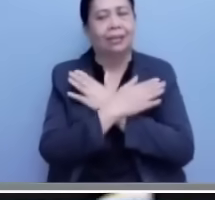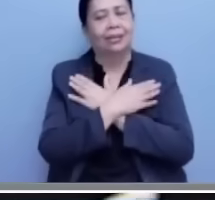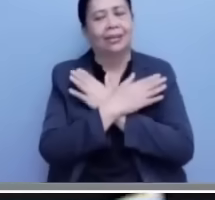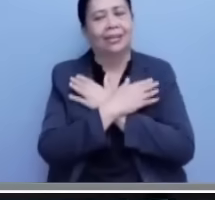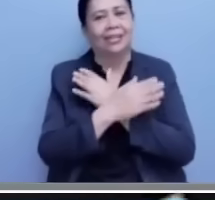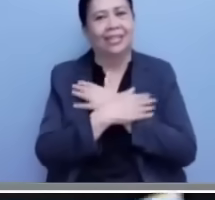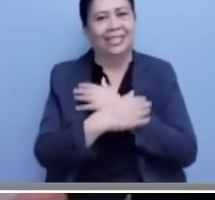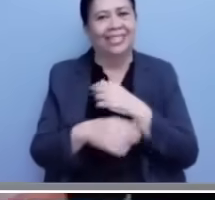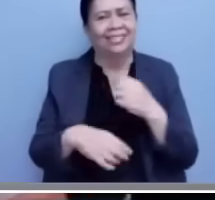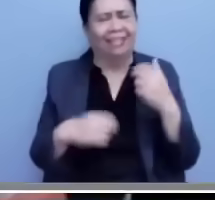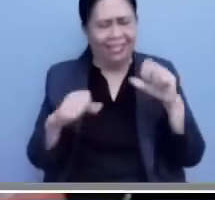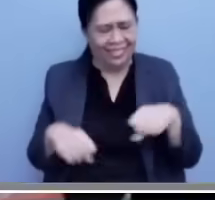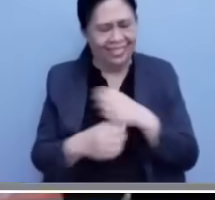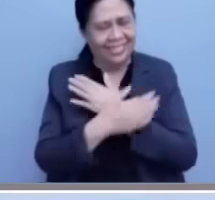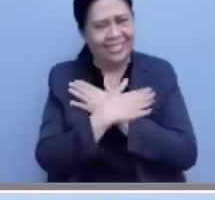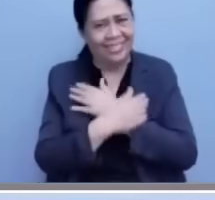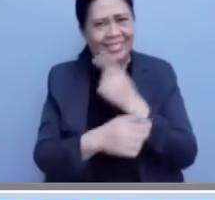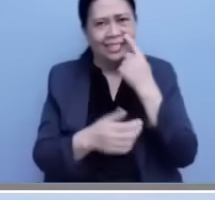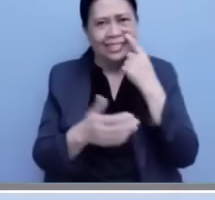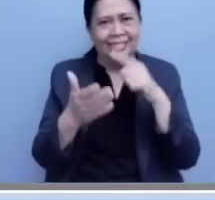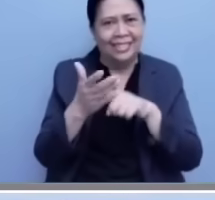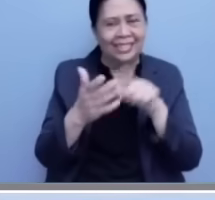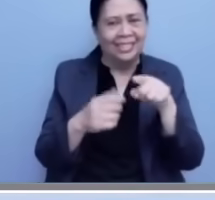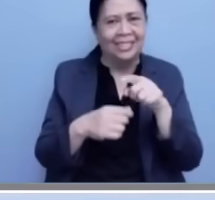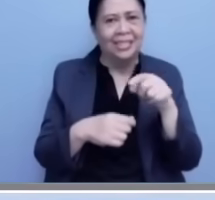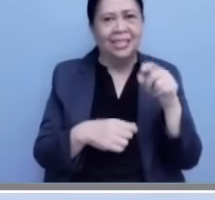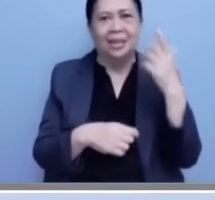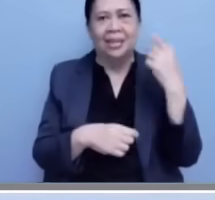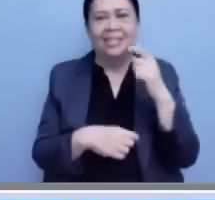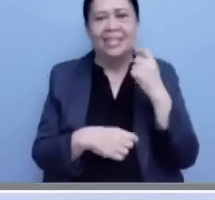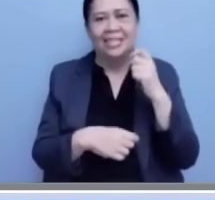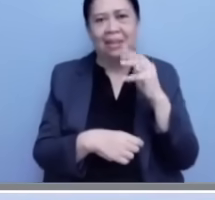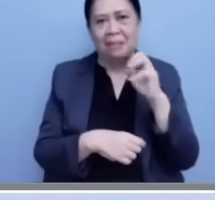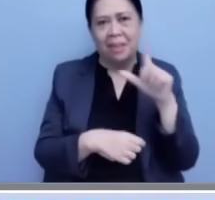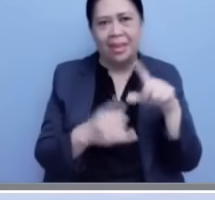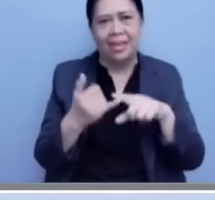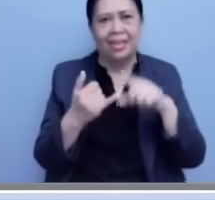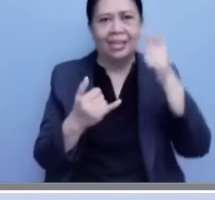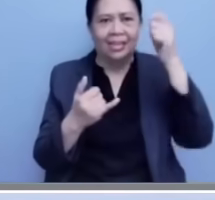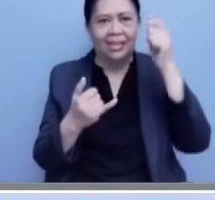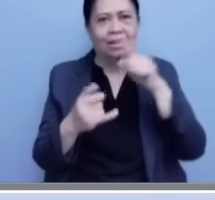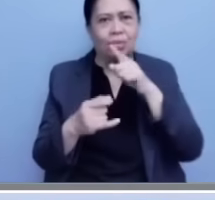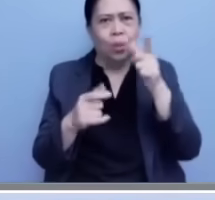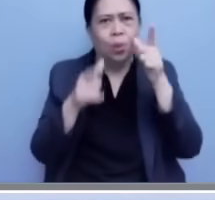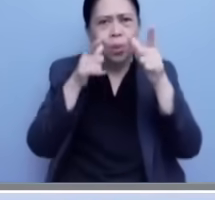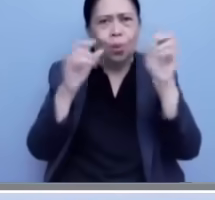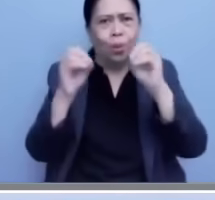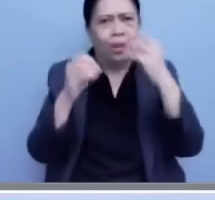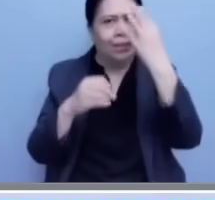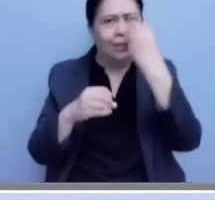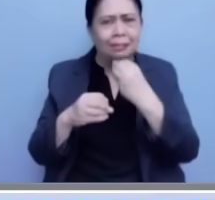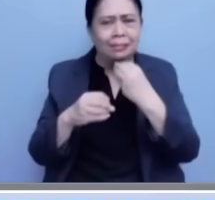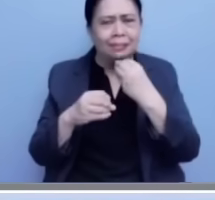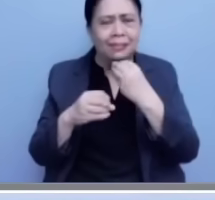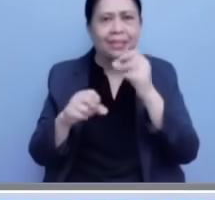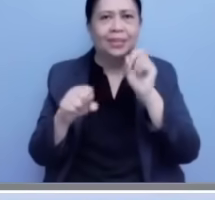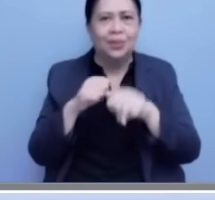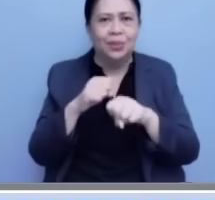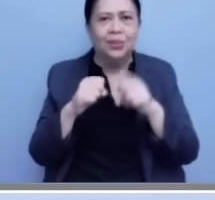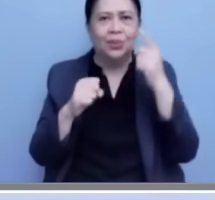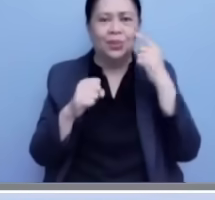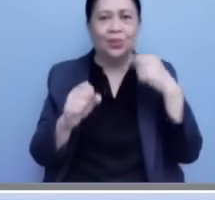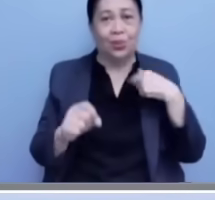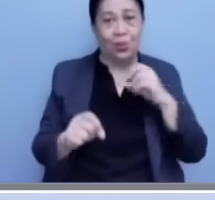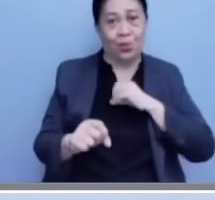kasing pag tinitignan namin sina Tita Mel dati at sina Sir Mike, parang talagang walang tulog eh. So ang version naman namin,